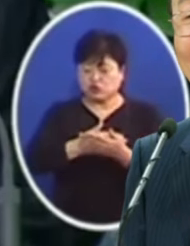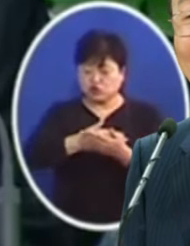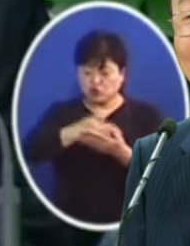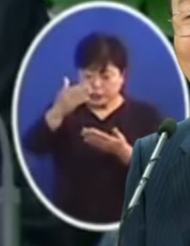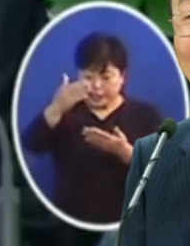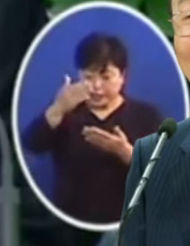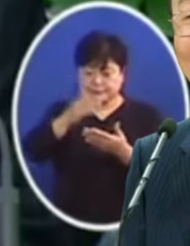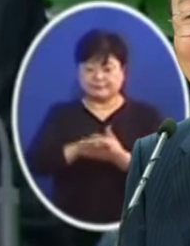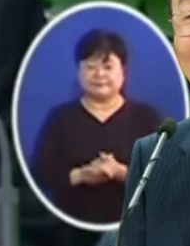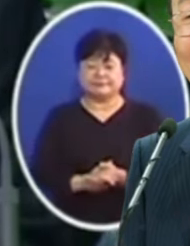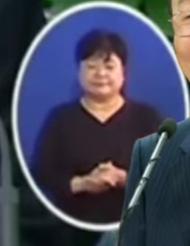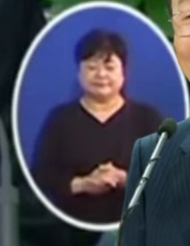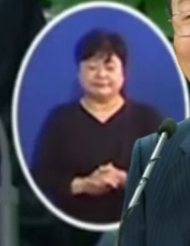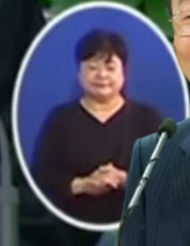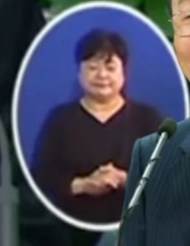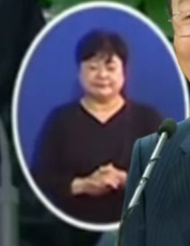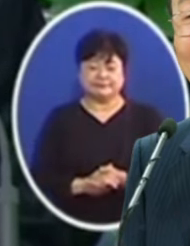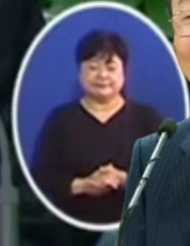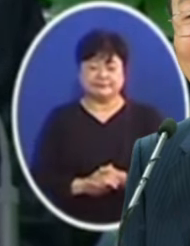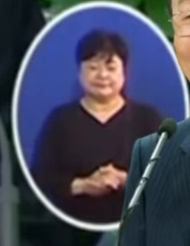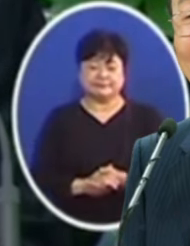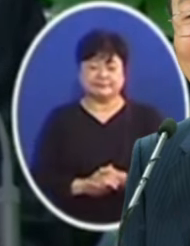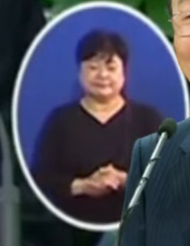쫓아내라고 말한 것입니다.